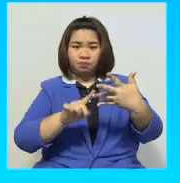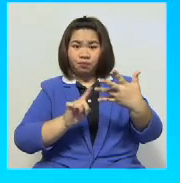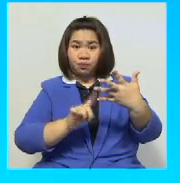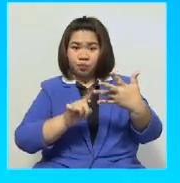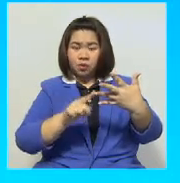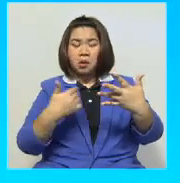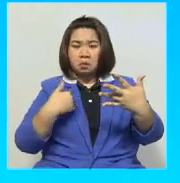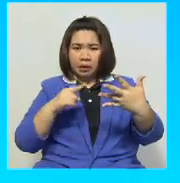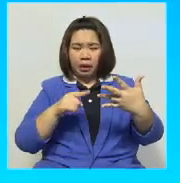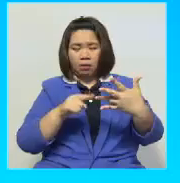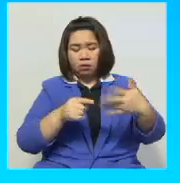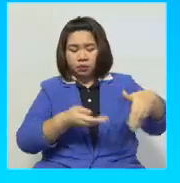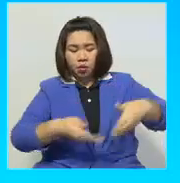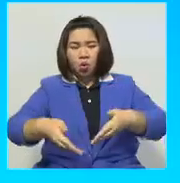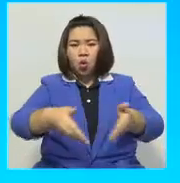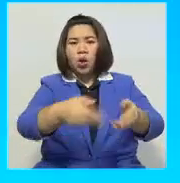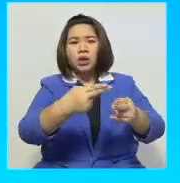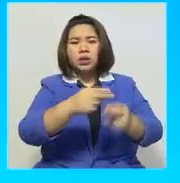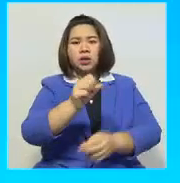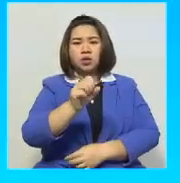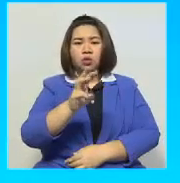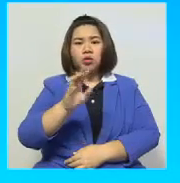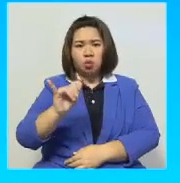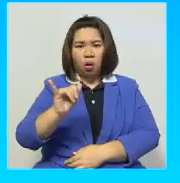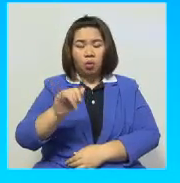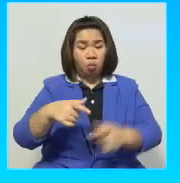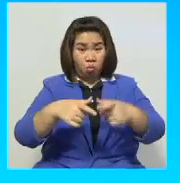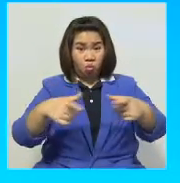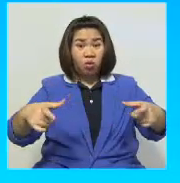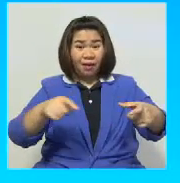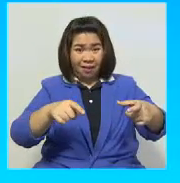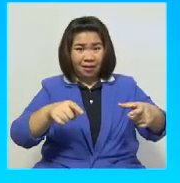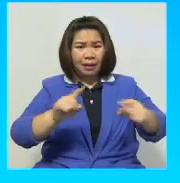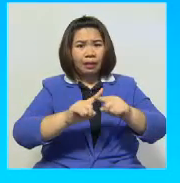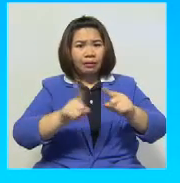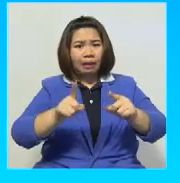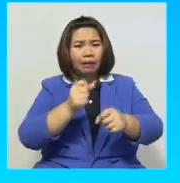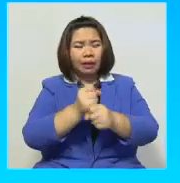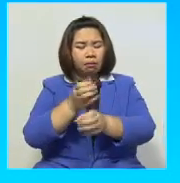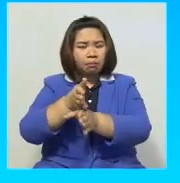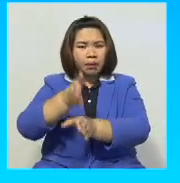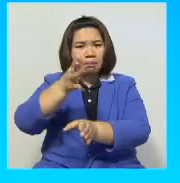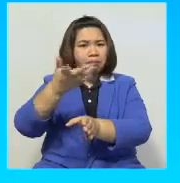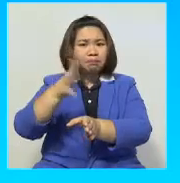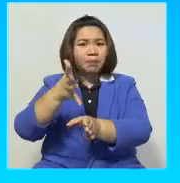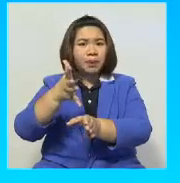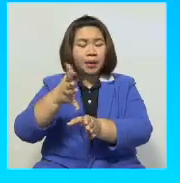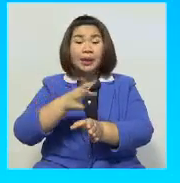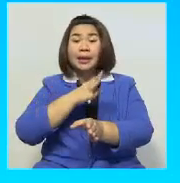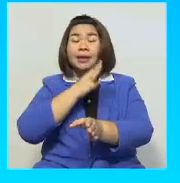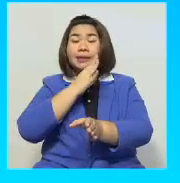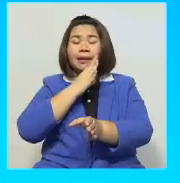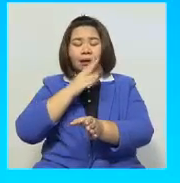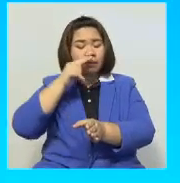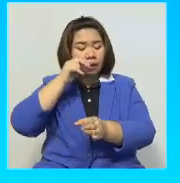ปีมีลำห้วยสวยซึ่งเป็นลำห้วยสาขาขนาดใหญ่แต่ปรากฏว่าไม่มีประตูระบายน้ำค่ะเมื่อน้ำโข